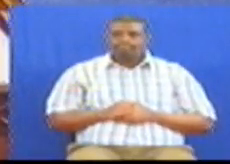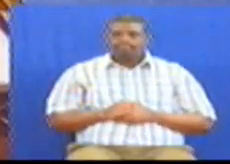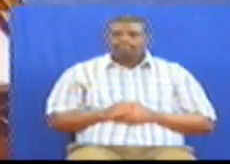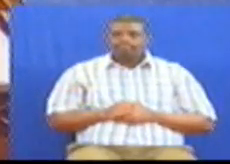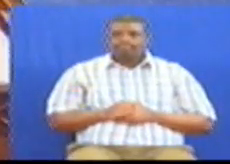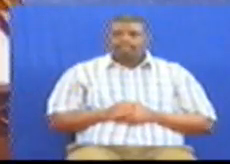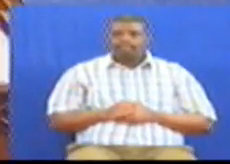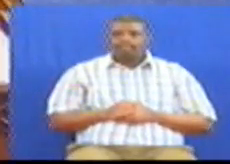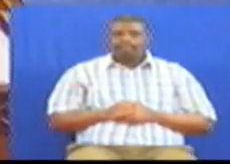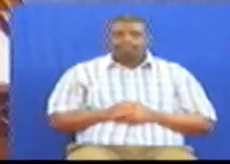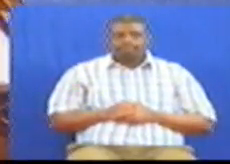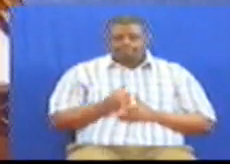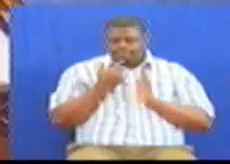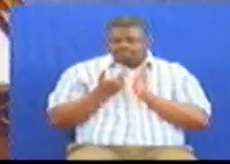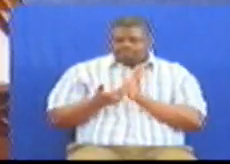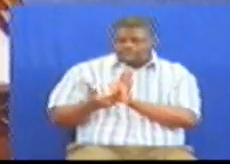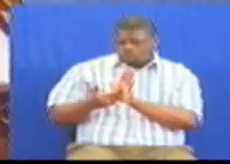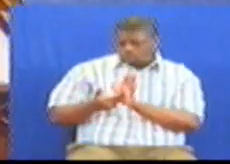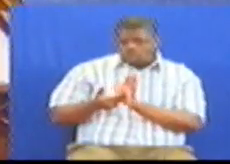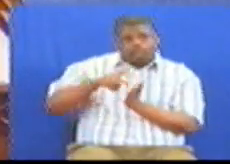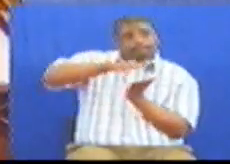ukienda mahala kama na Mtumbo ninakotoka mimi,